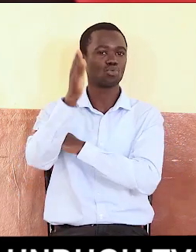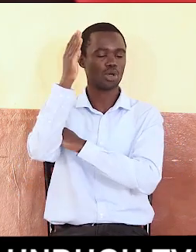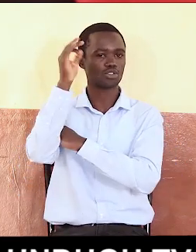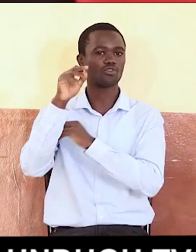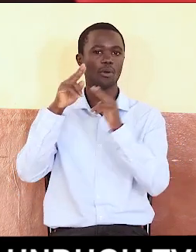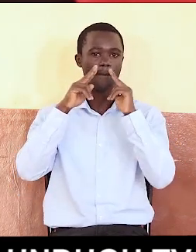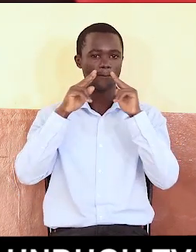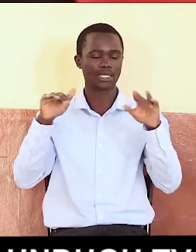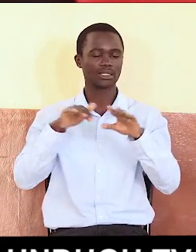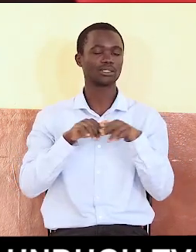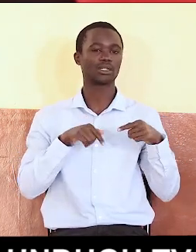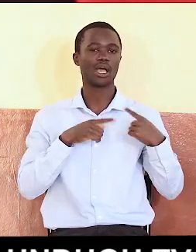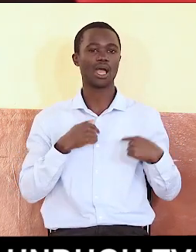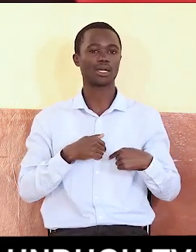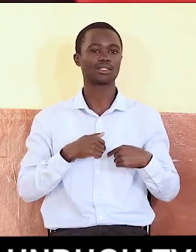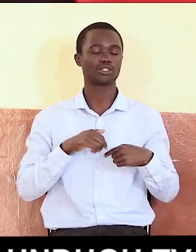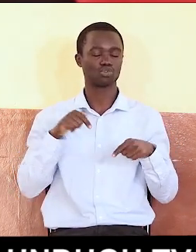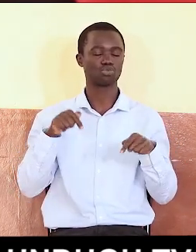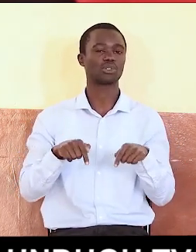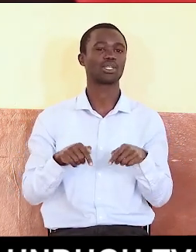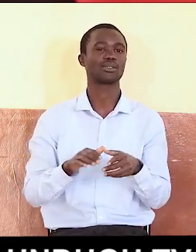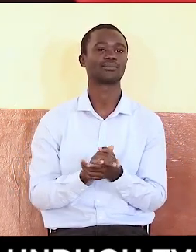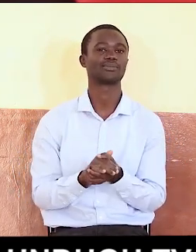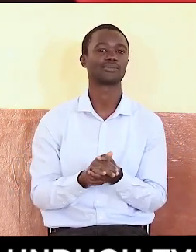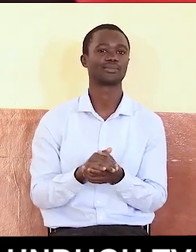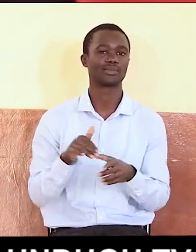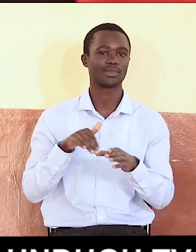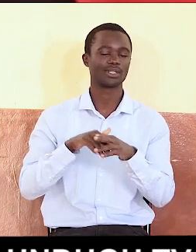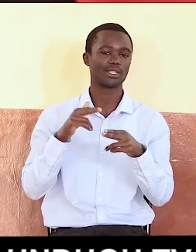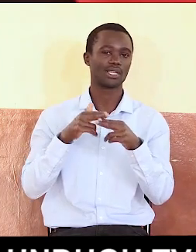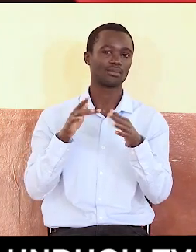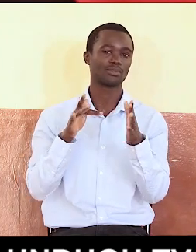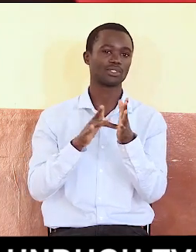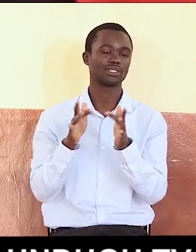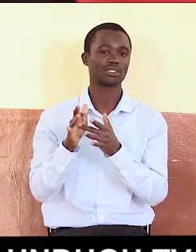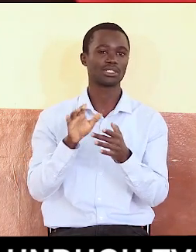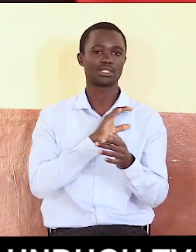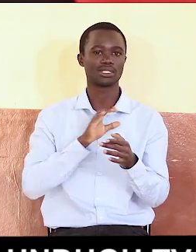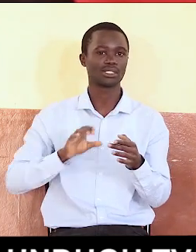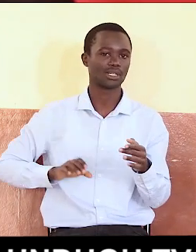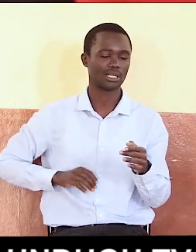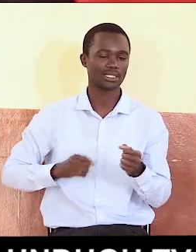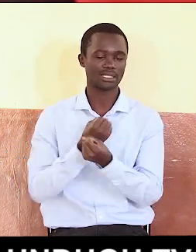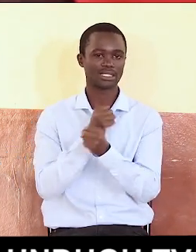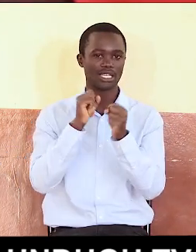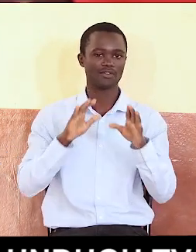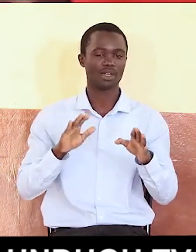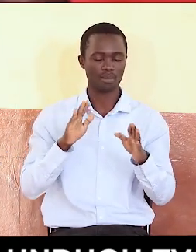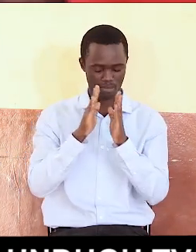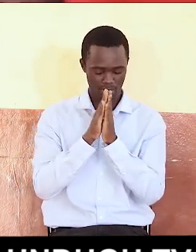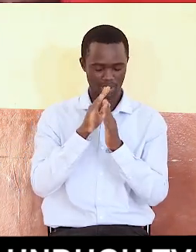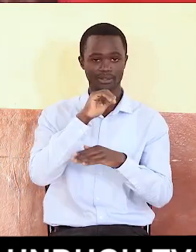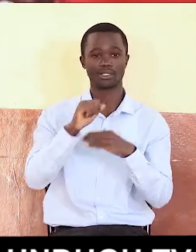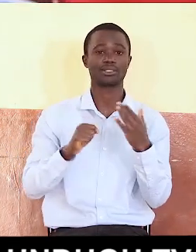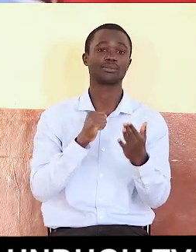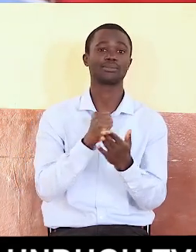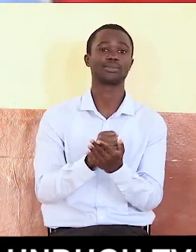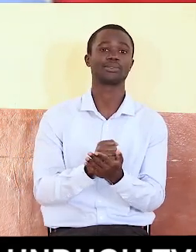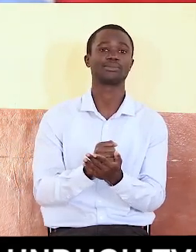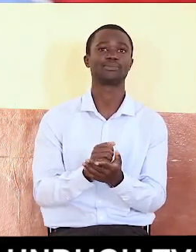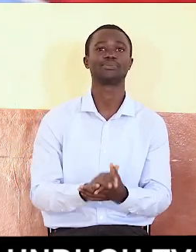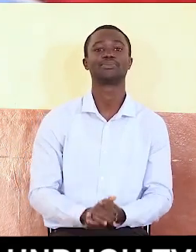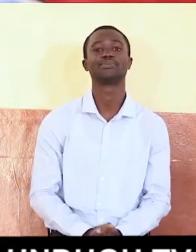amani katika mioyo yetu siku ya leo. Katika jina la Yesu Kristo mwokozi wetu tunakuomba.